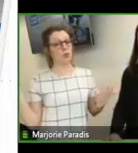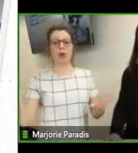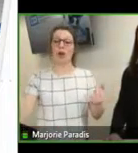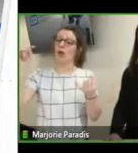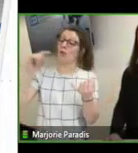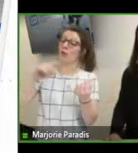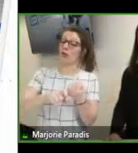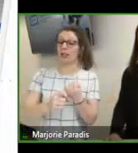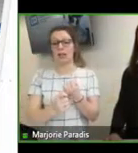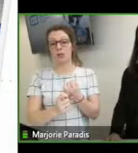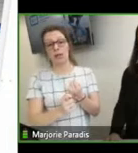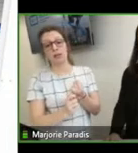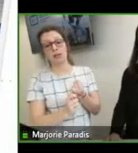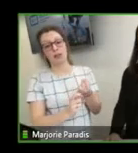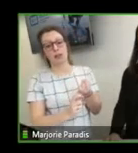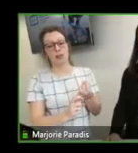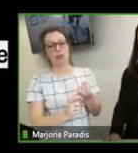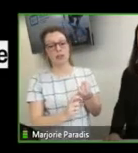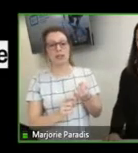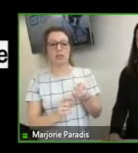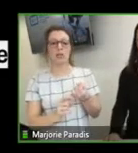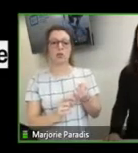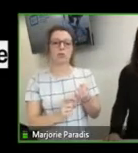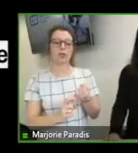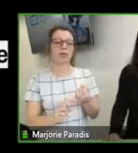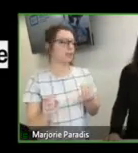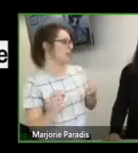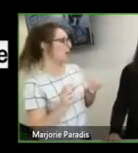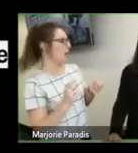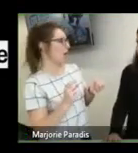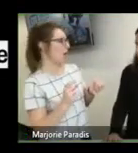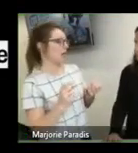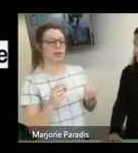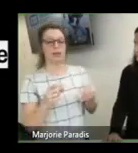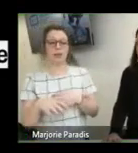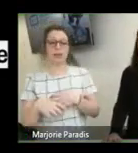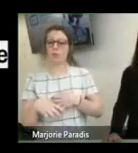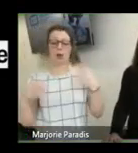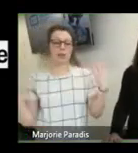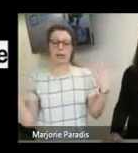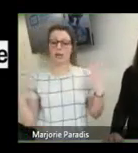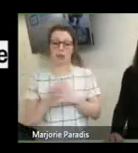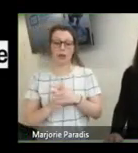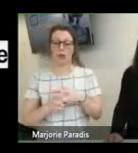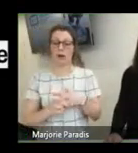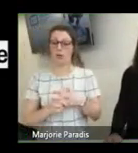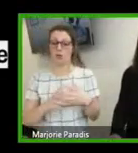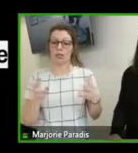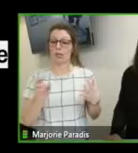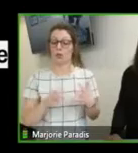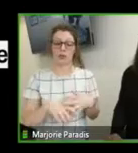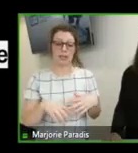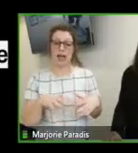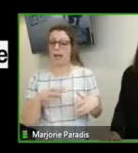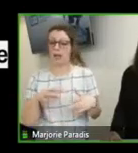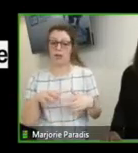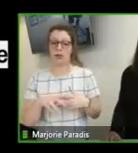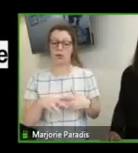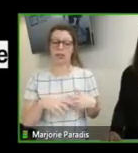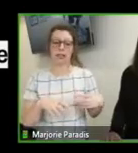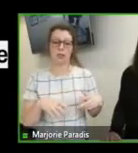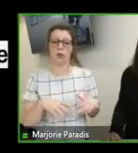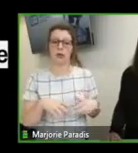contenu de vos fils d'actualité dans des médias sociaux que vous utilisez, qui pourra se traduire en suggestions